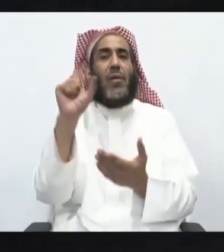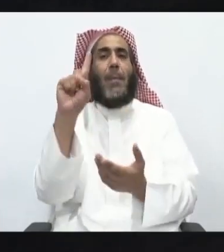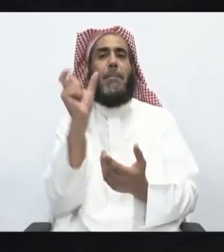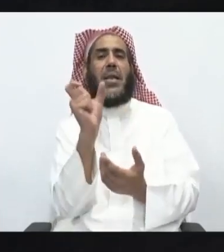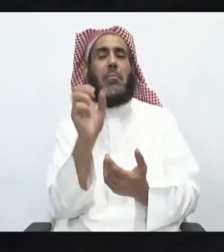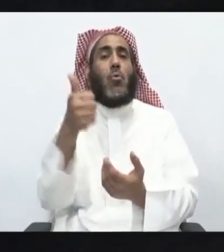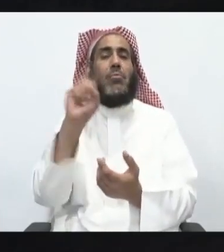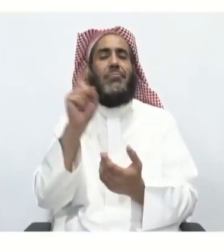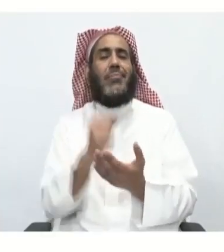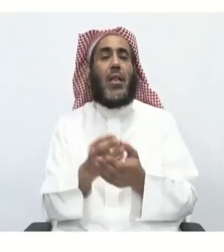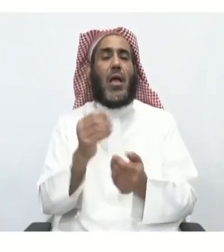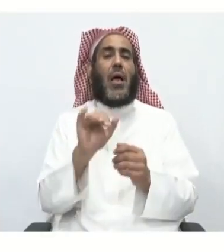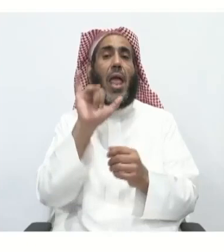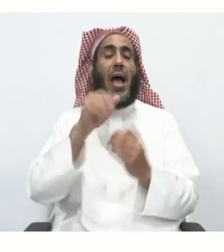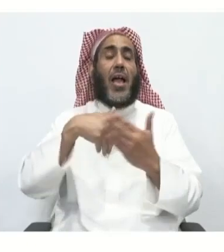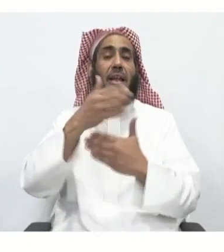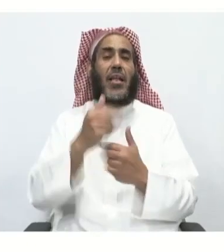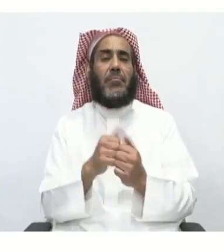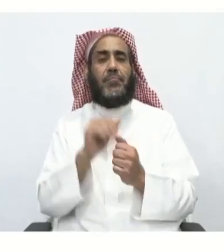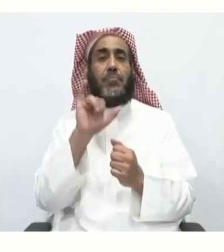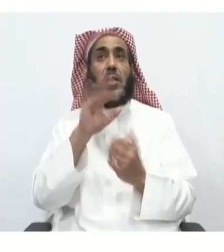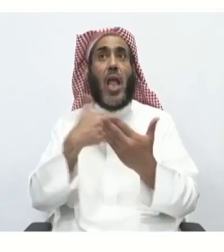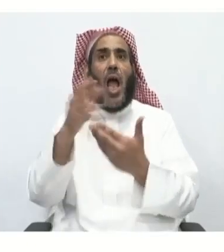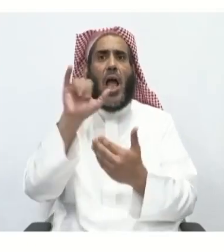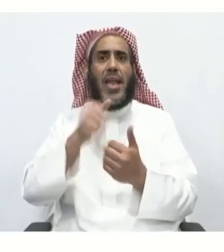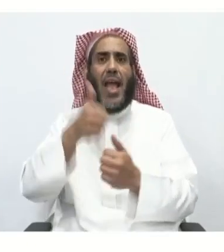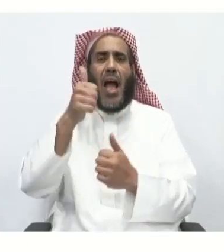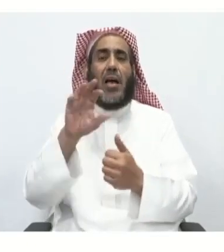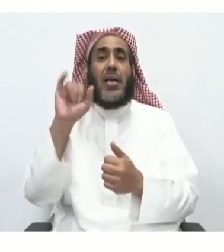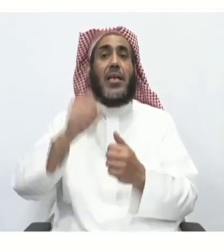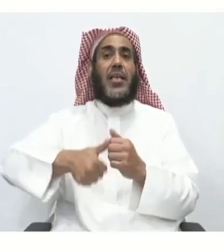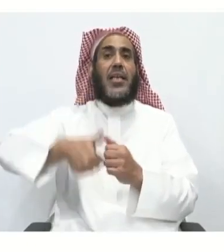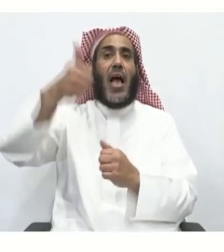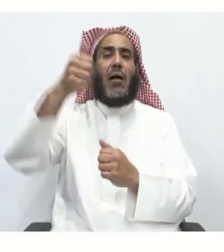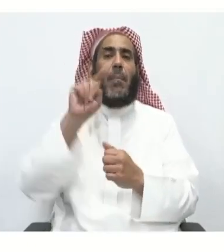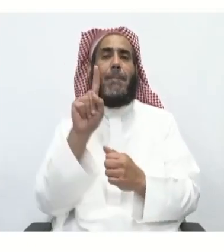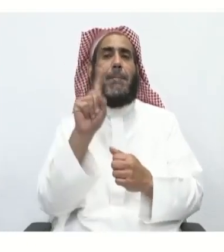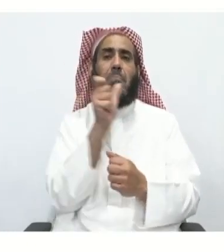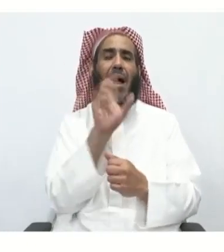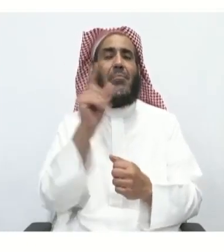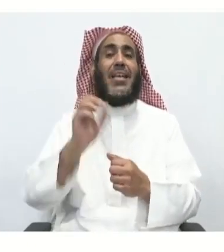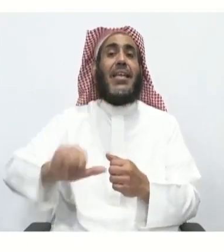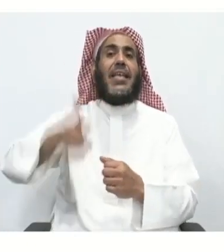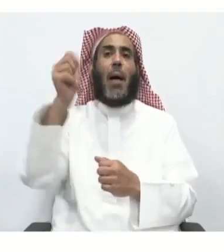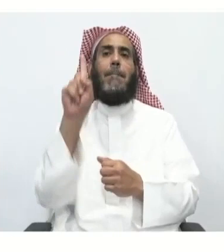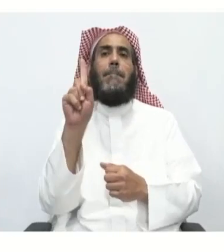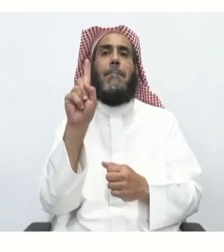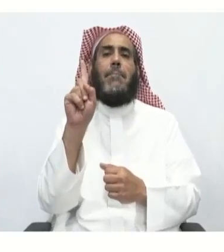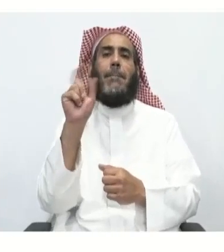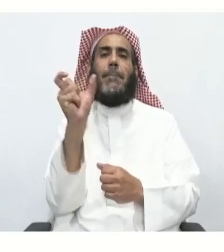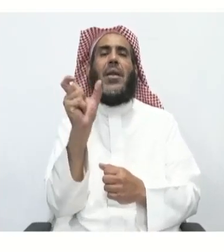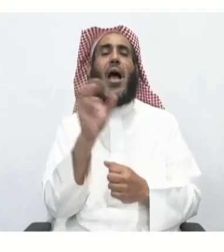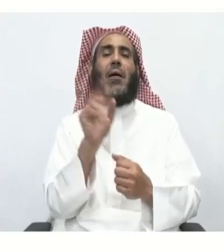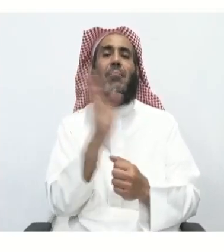بعد ياء النداء بعد ياء النداء ايضا اقول يبنى الخطاب يبنى الخطاب وهنا ايضا همزه